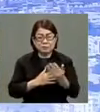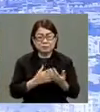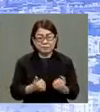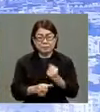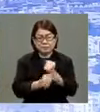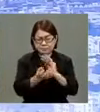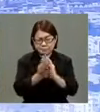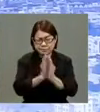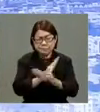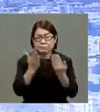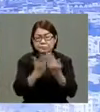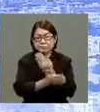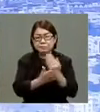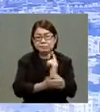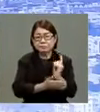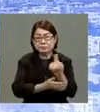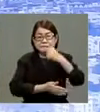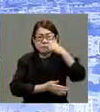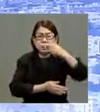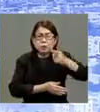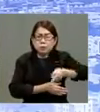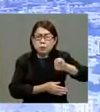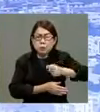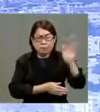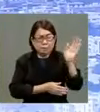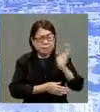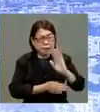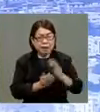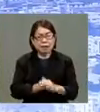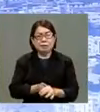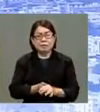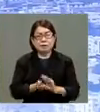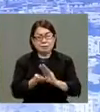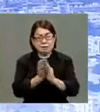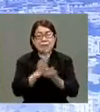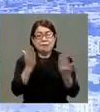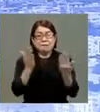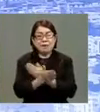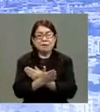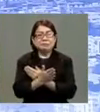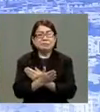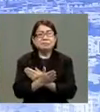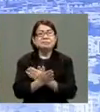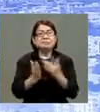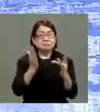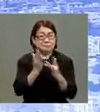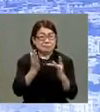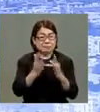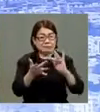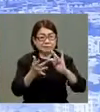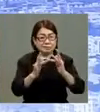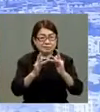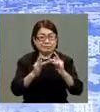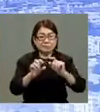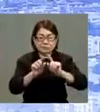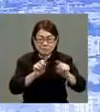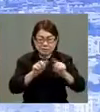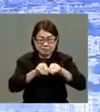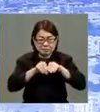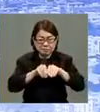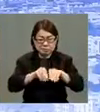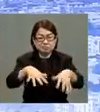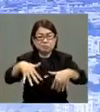การณ์ใหม่ของประเทศไทยเราในการเข้าสู่ยุคดิจิทัลอย่างเต็มที่แล้วเราก็จะได้ใช้ประโยชน์อย่างนี้กันทุกๆคน